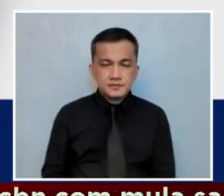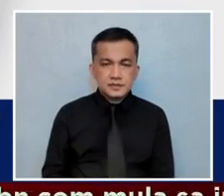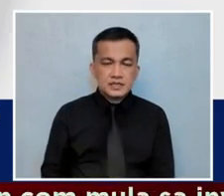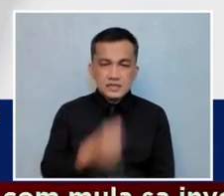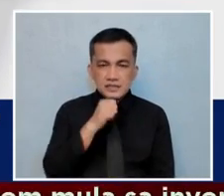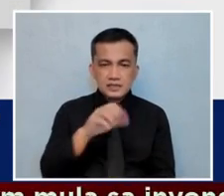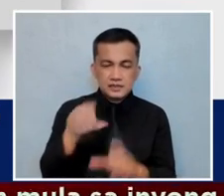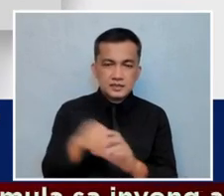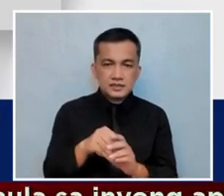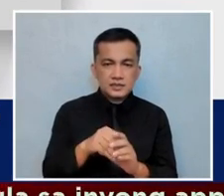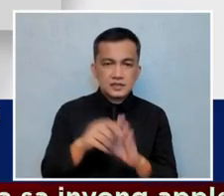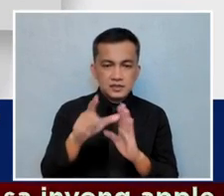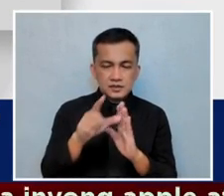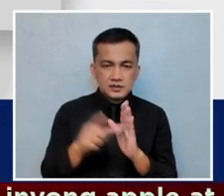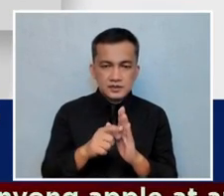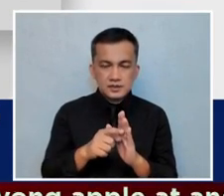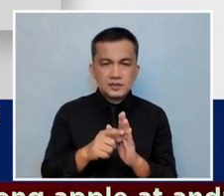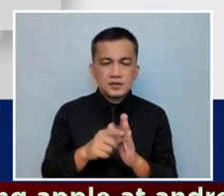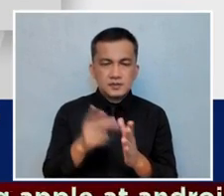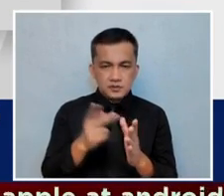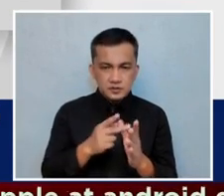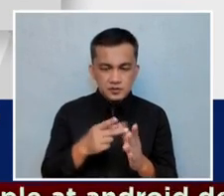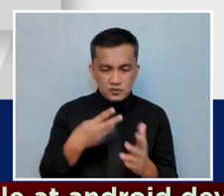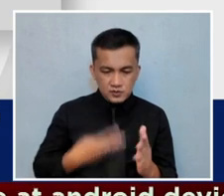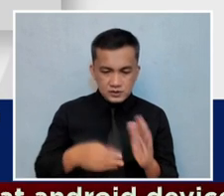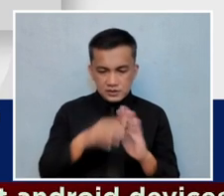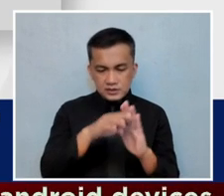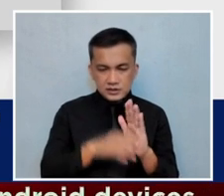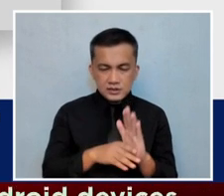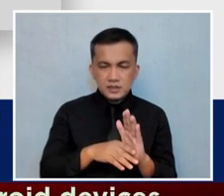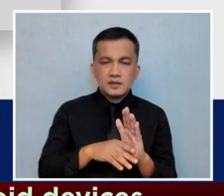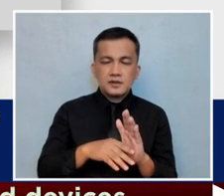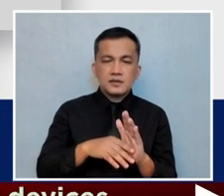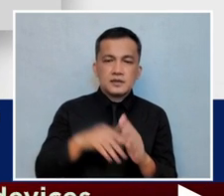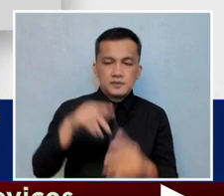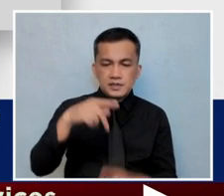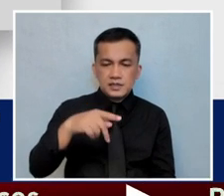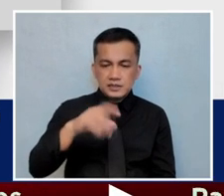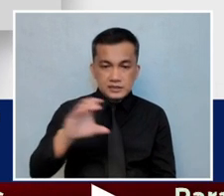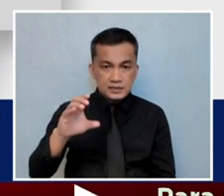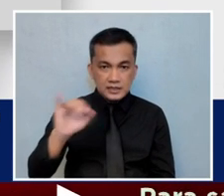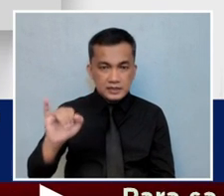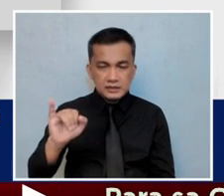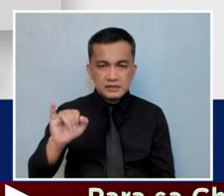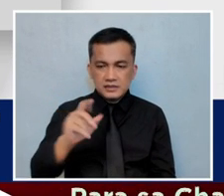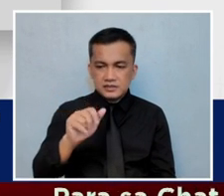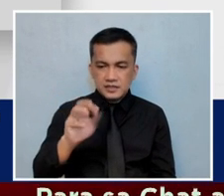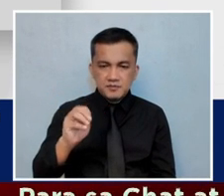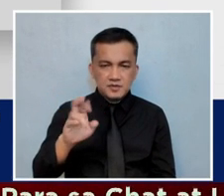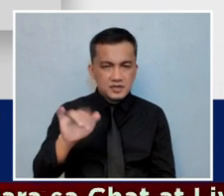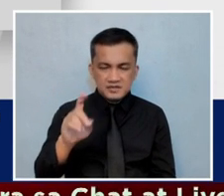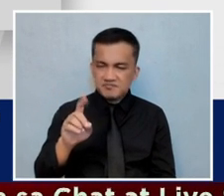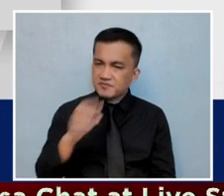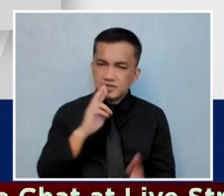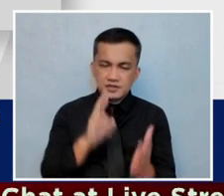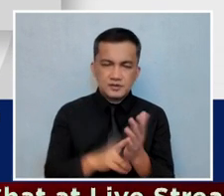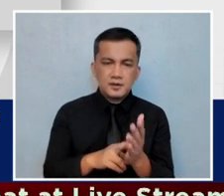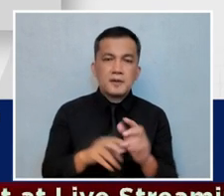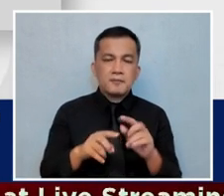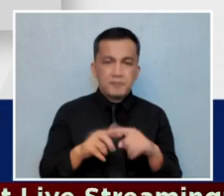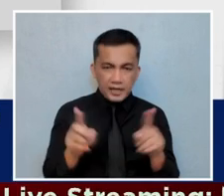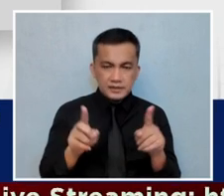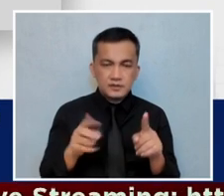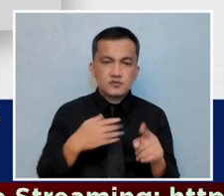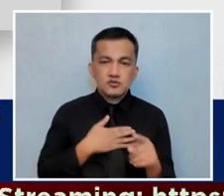Legislative Priorities Wishlist ng Philippine Chamber of Commerce and Industry o PCCI ang SIM card registration. Sa halip nito, gusto